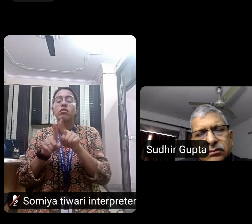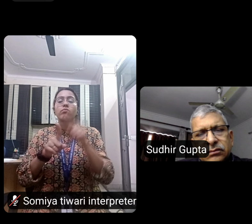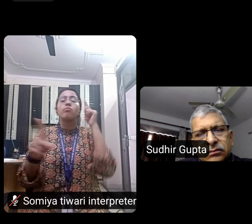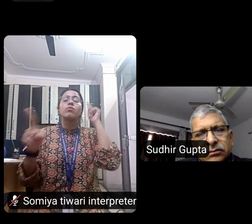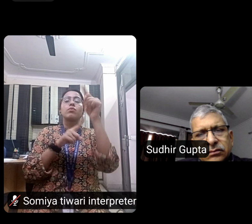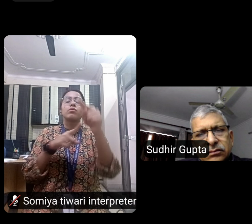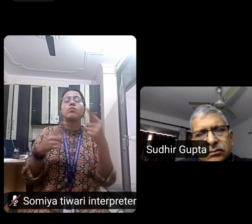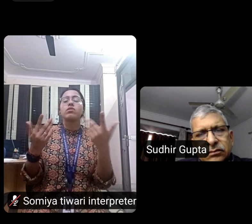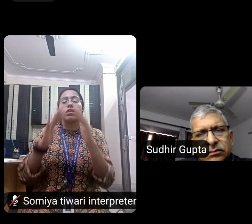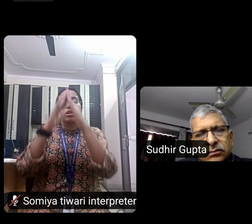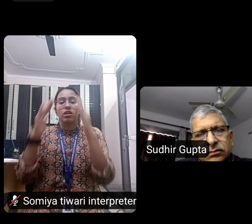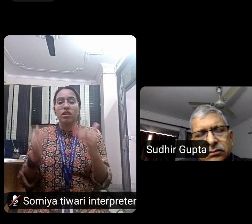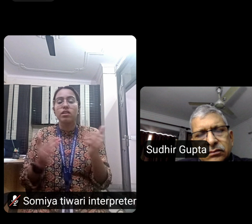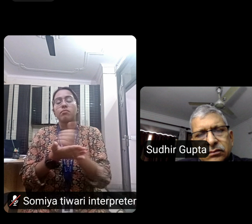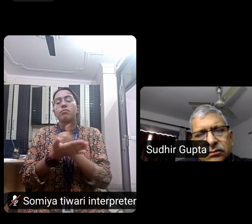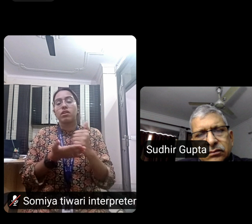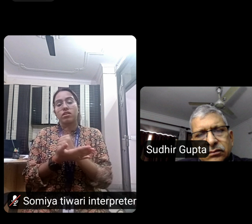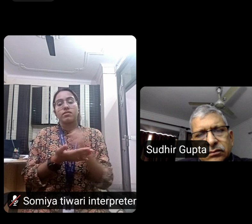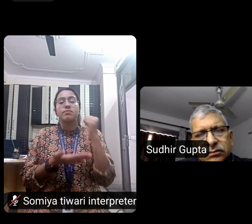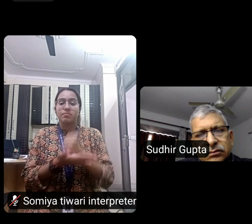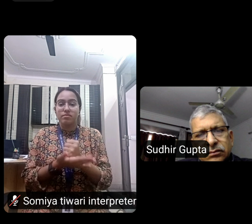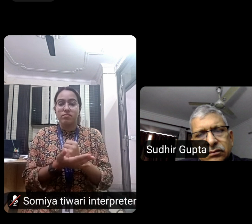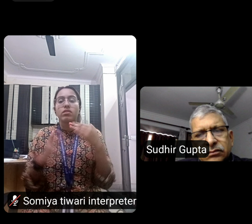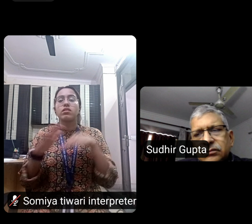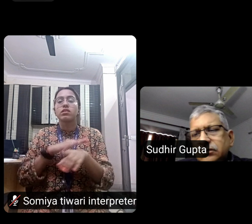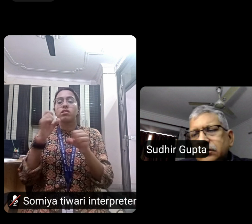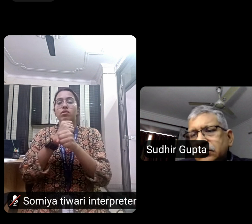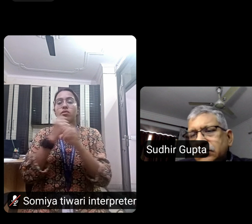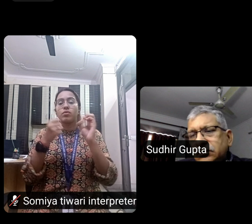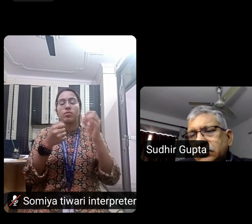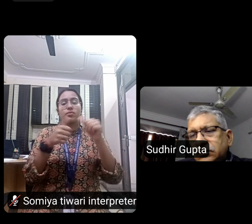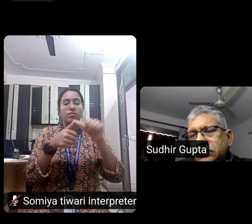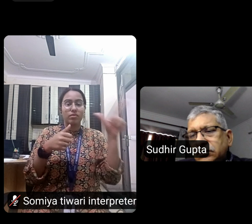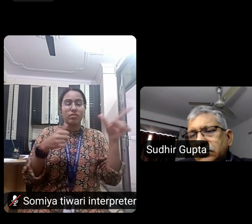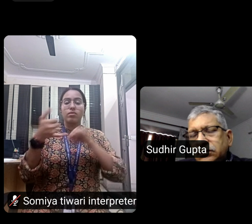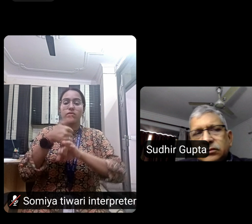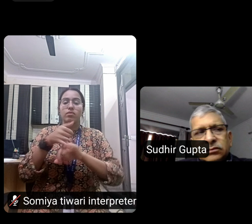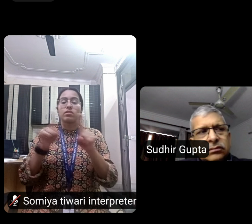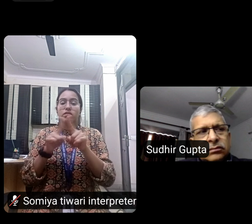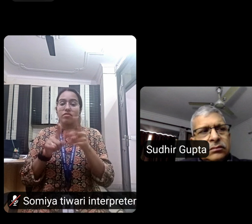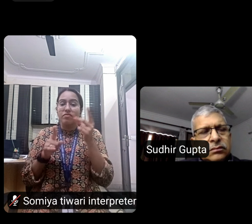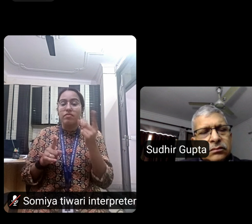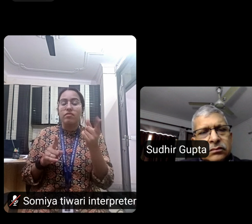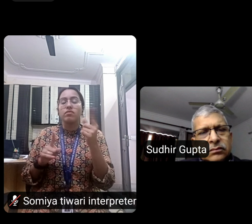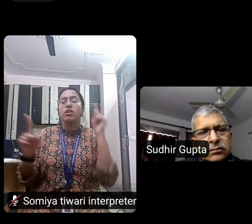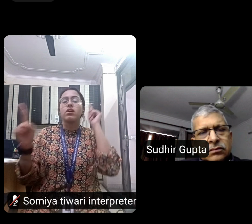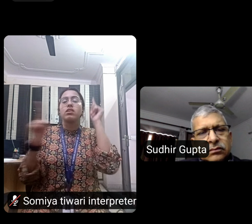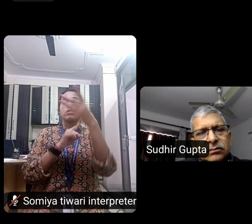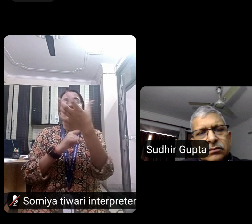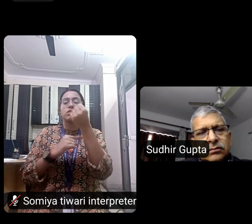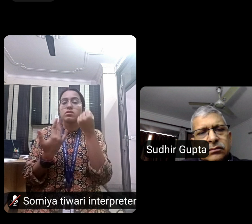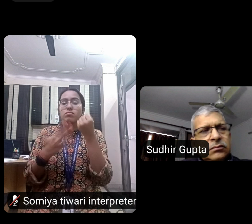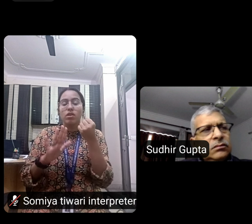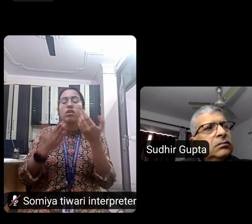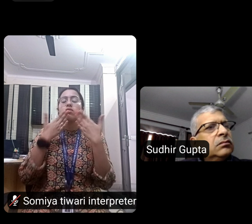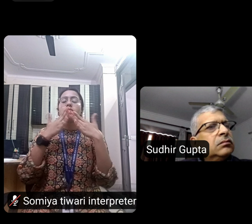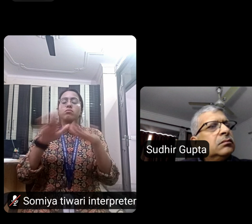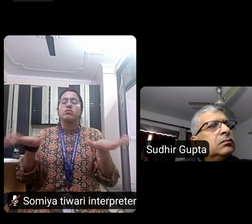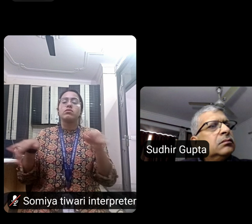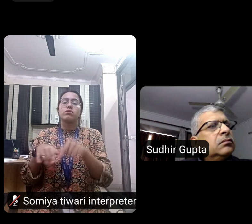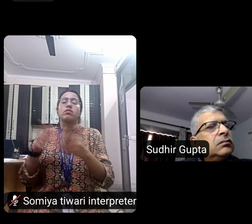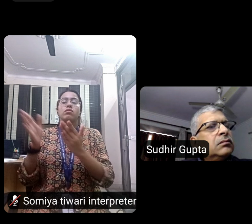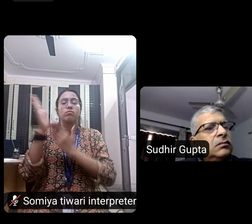घर पे उनको प्रैक्टिस करवाना है ताकि जो गोल्स हैं जल्दी से अचीव हो जाए और बच्चे की प्रोग्रेस भी अच्छे से